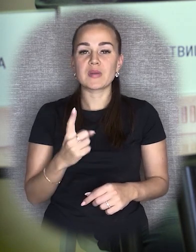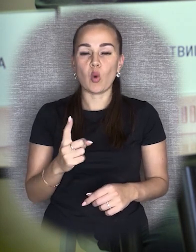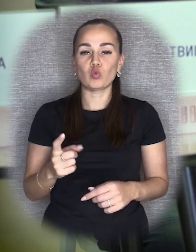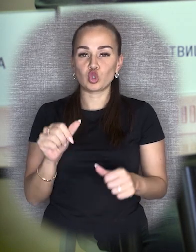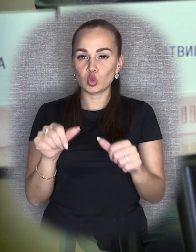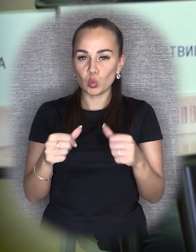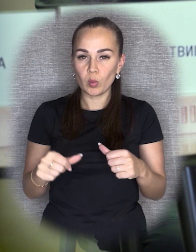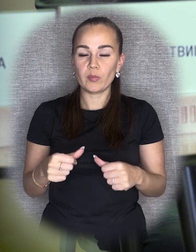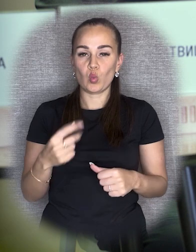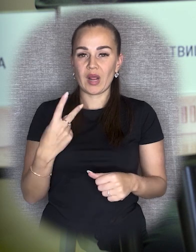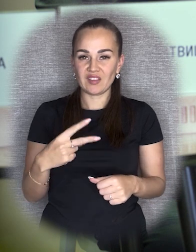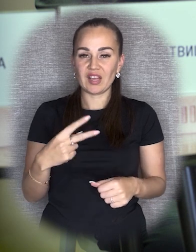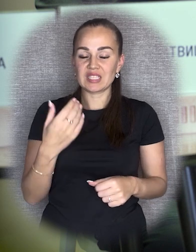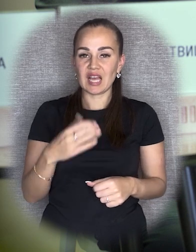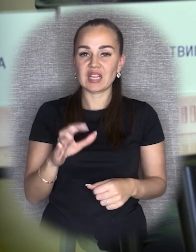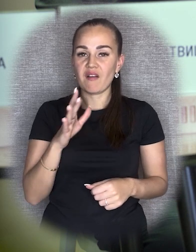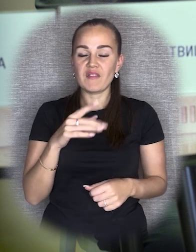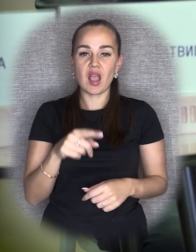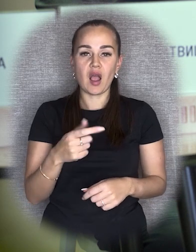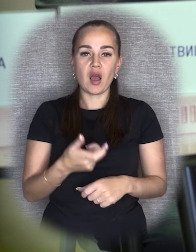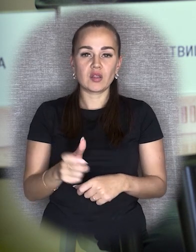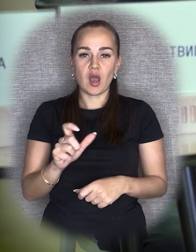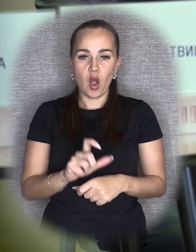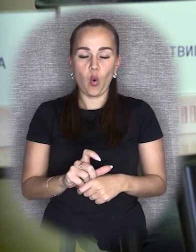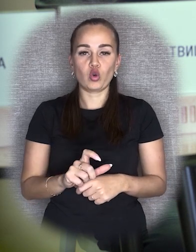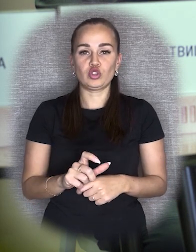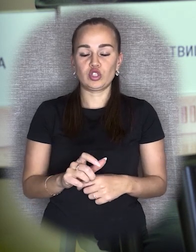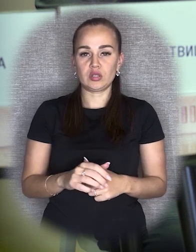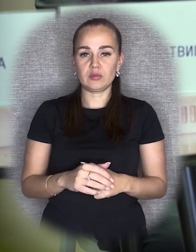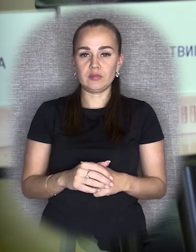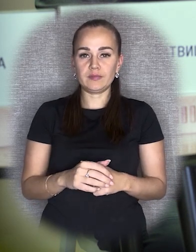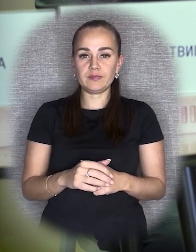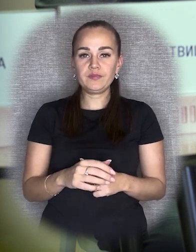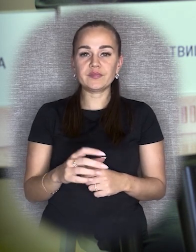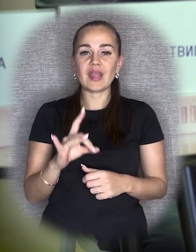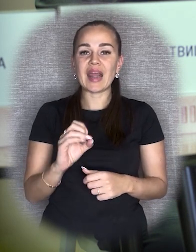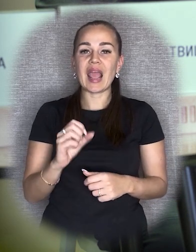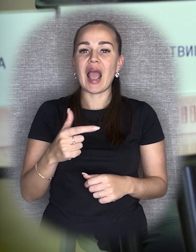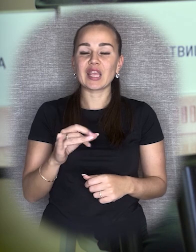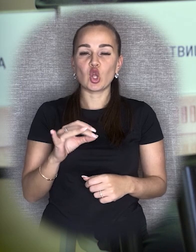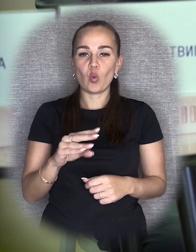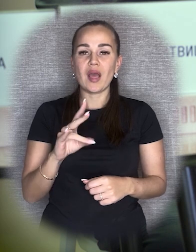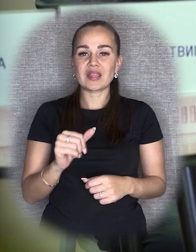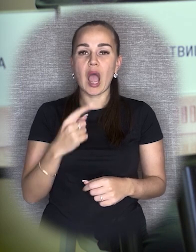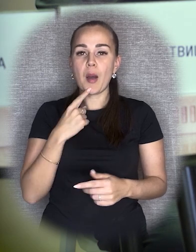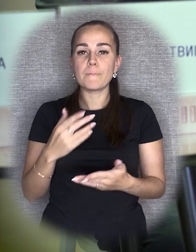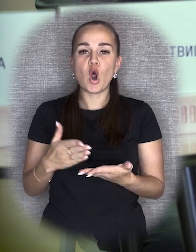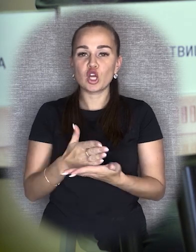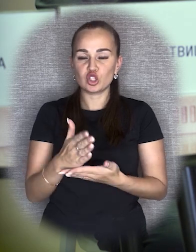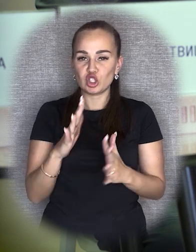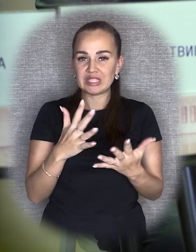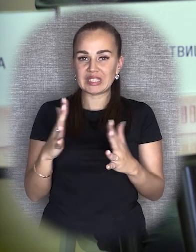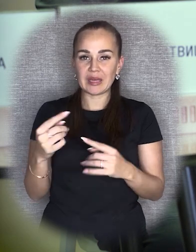особенно скульптура 20 века, она очень остро реагирует на политические события, и за счет своей включенности в